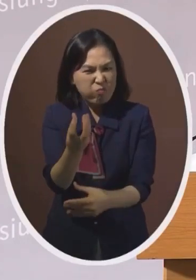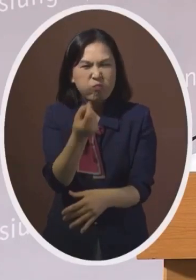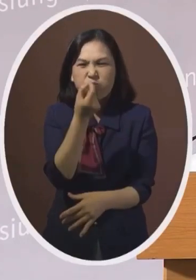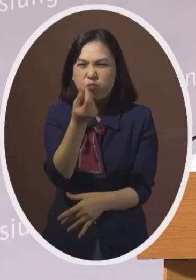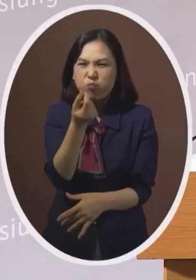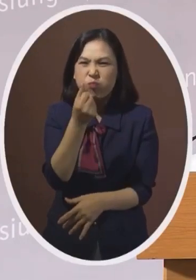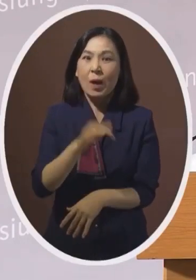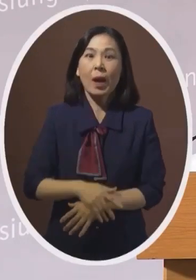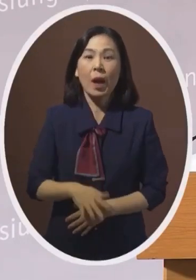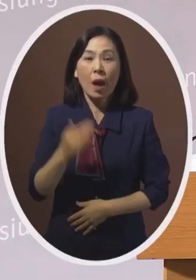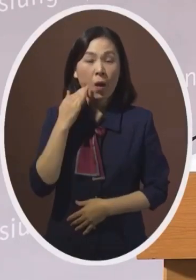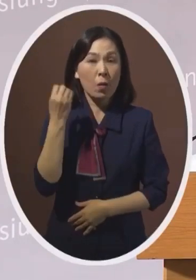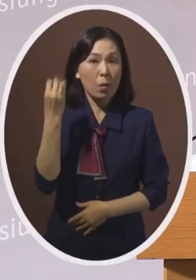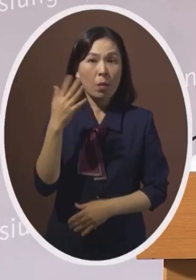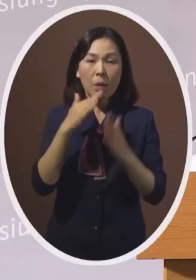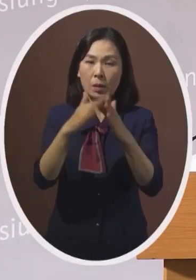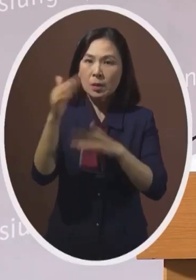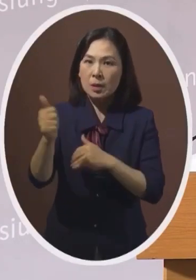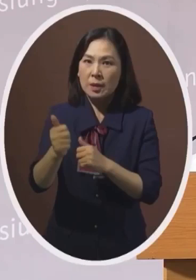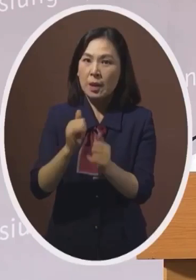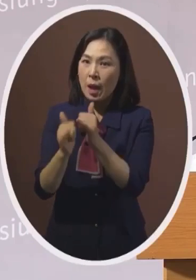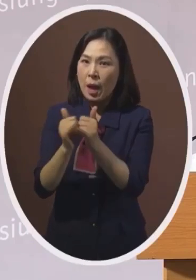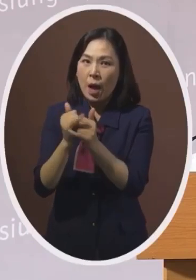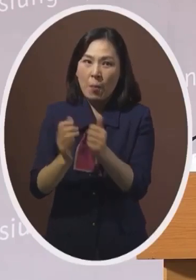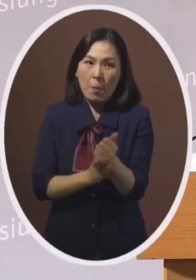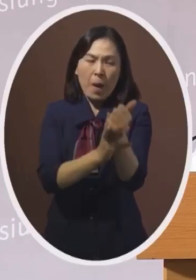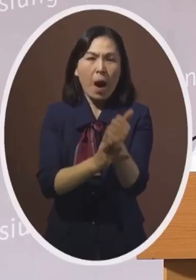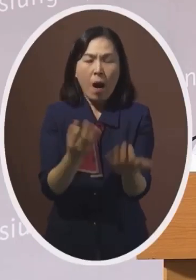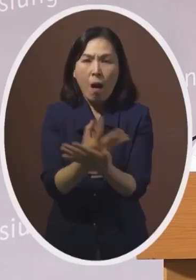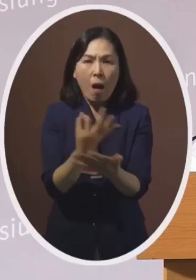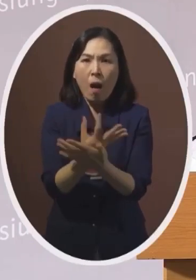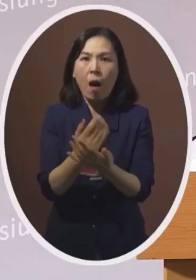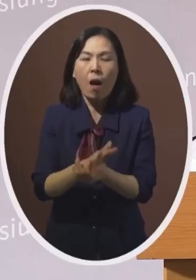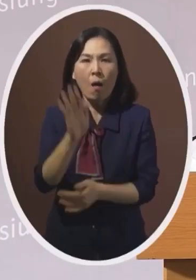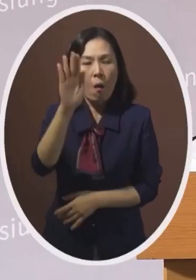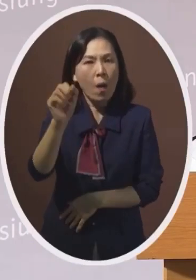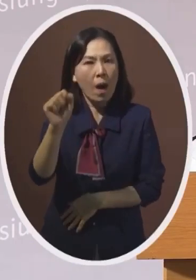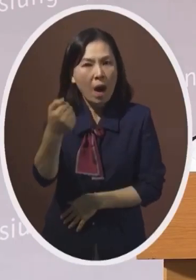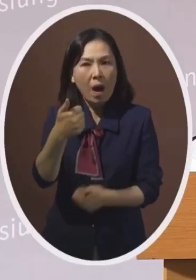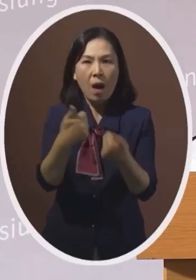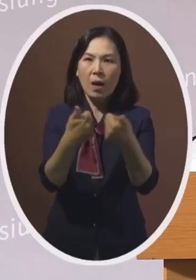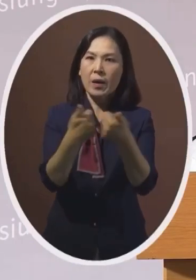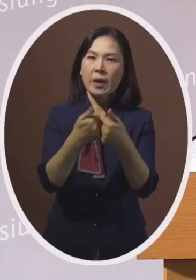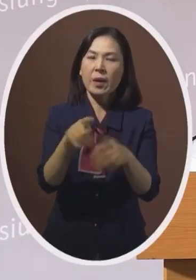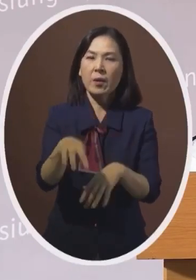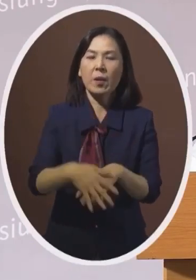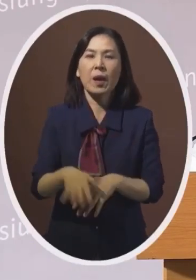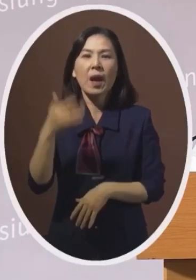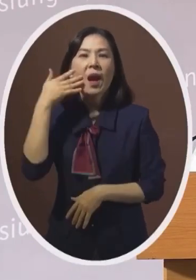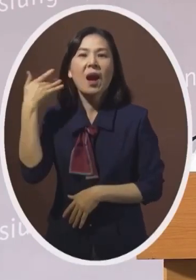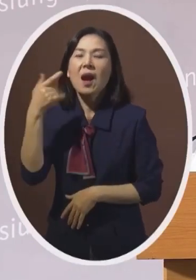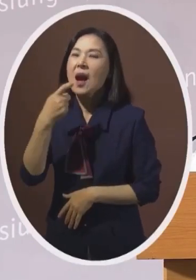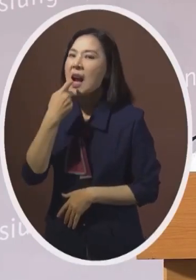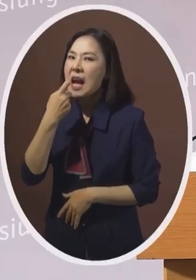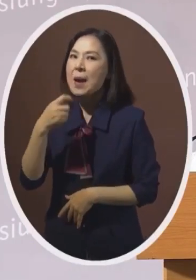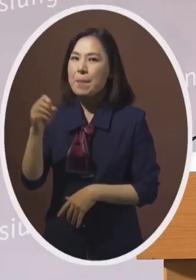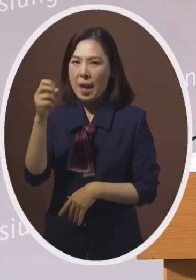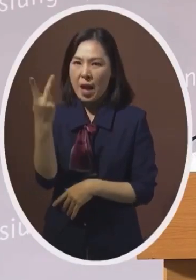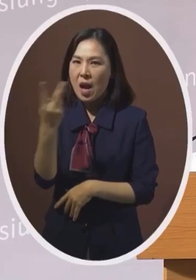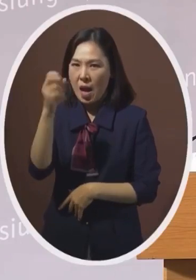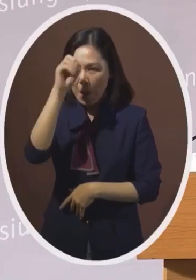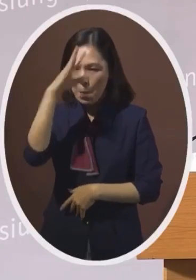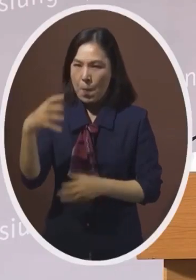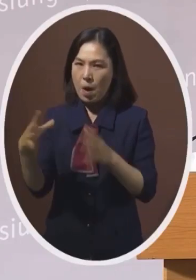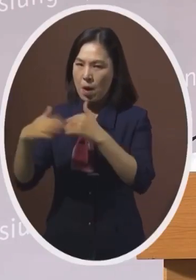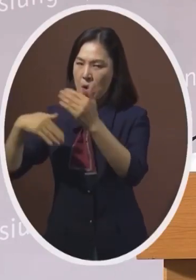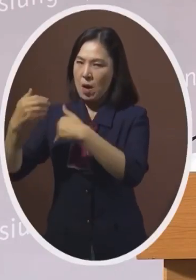后假如没有足够的民意基础，我相信未来在议会蓝白合作的架构下，推动市